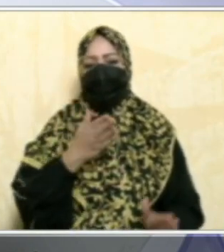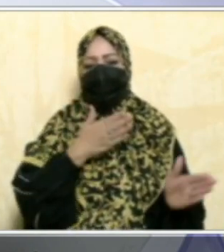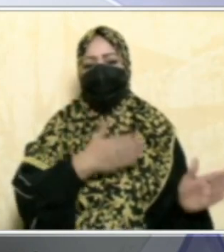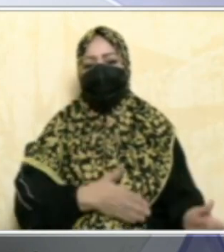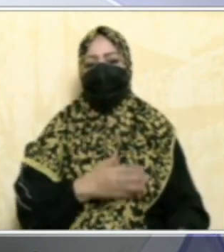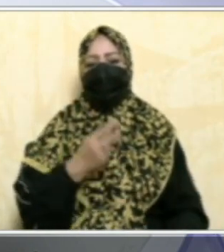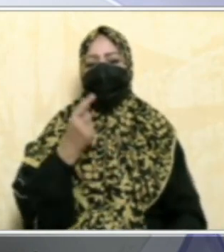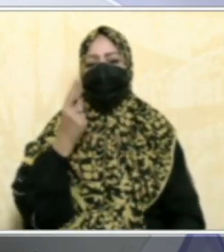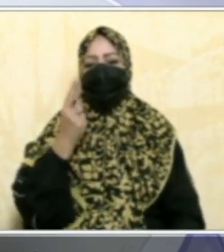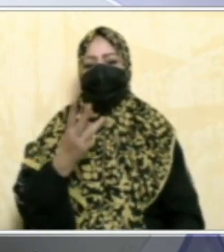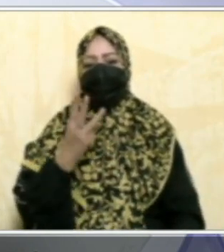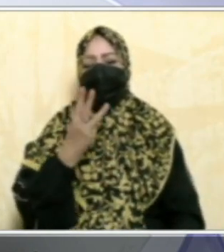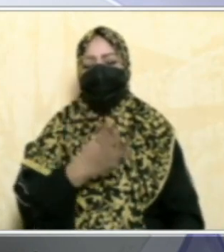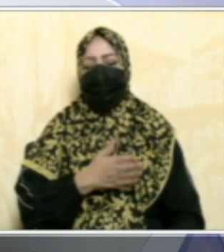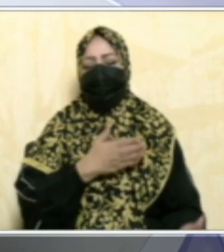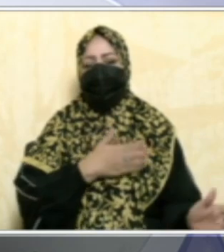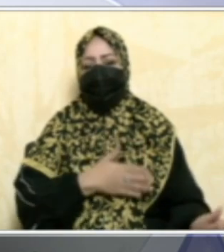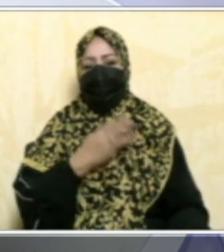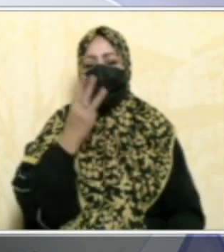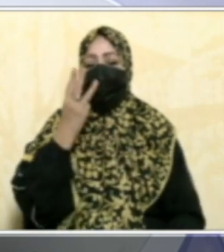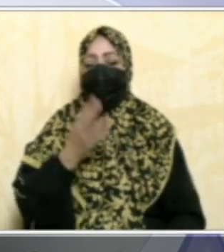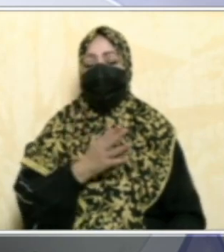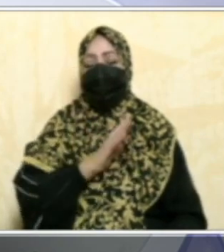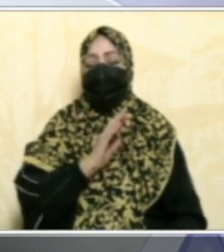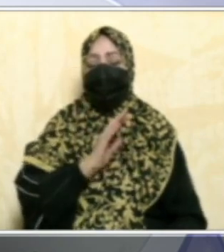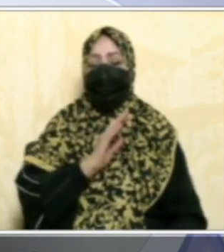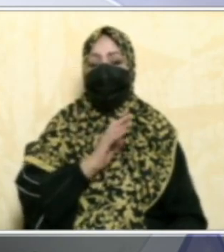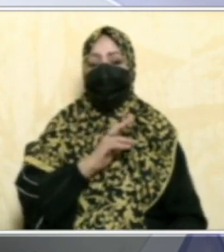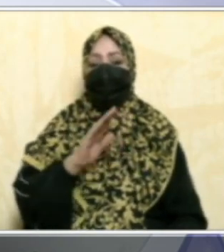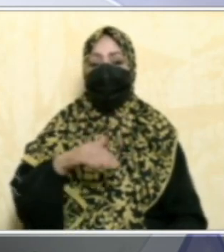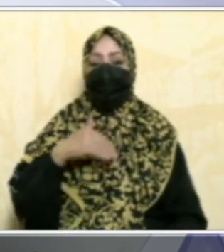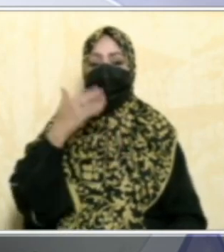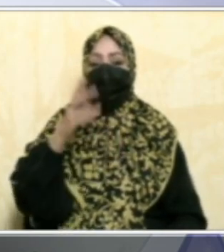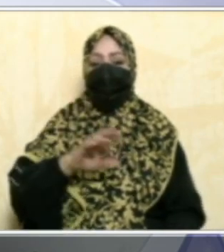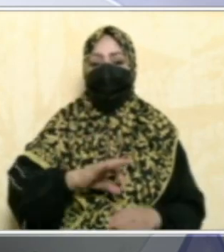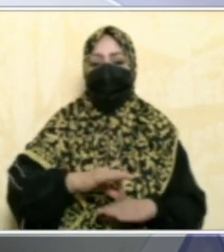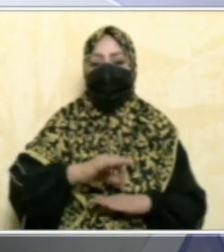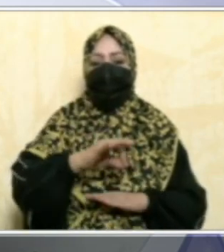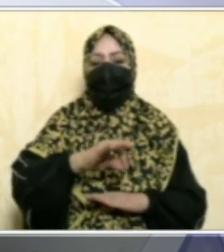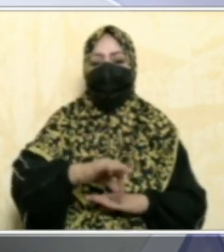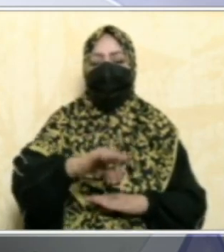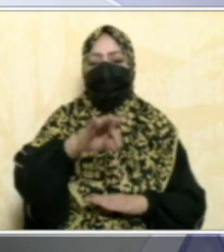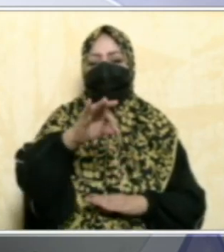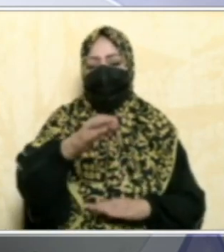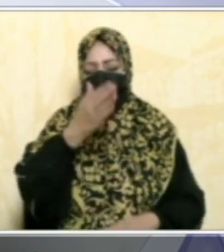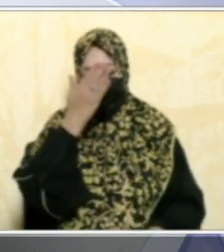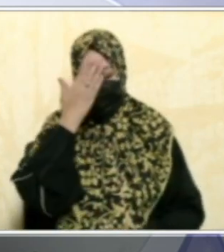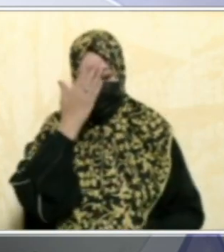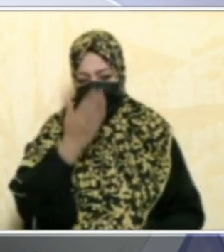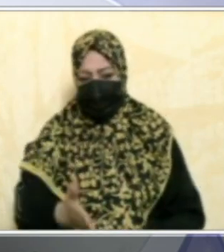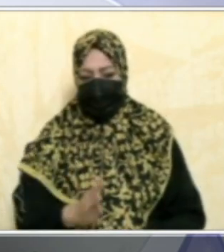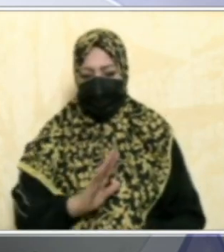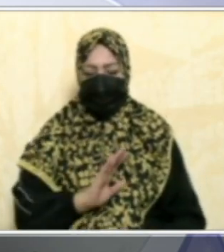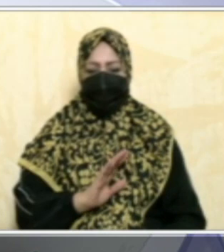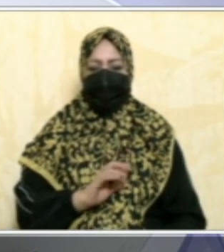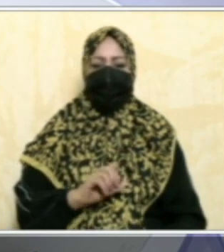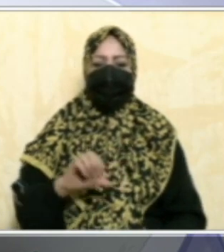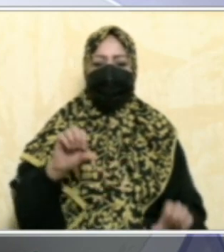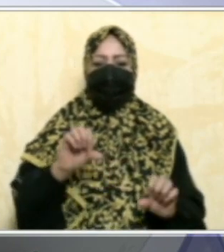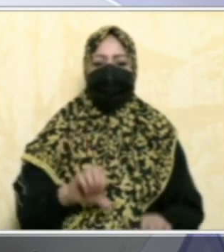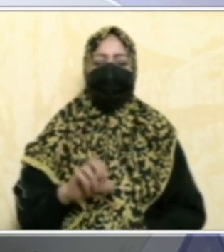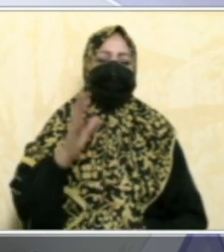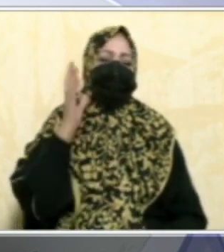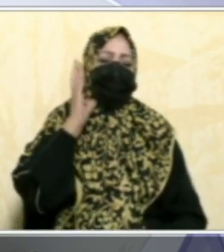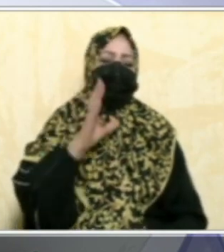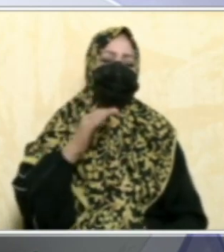كان طال الفصل وفاته سجود قبلي فيفسد صلاة، أما السجود البعدي فله أن يدرك ذلك